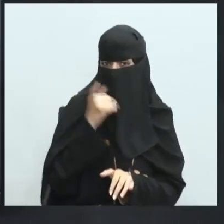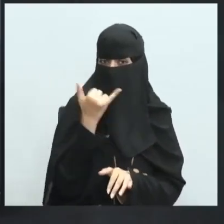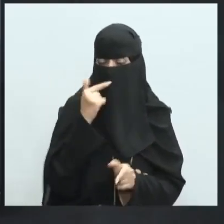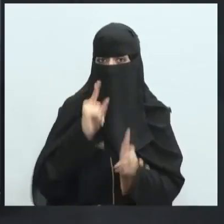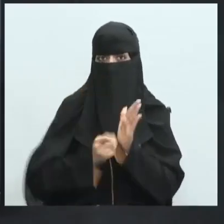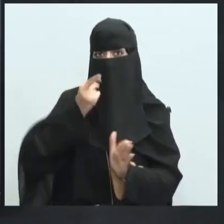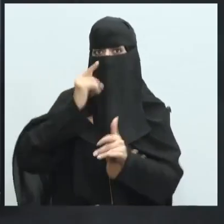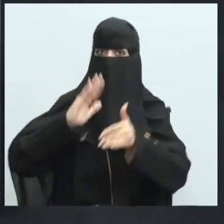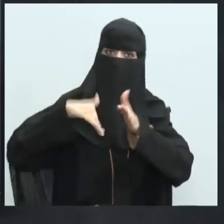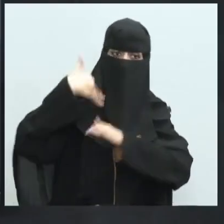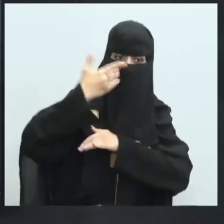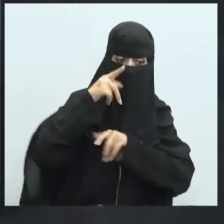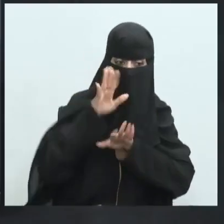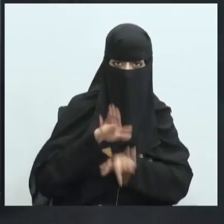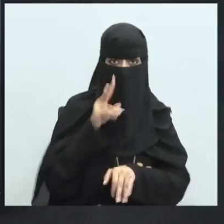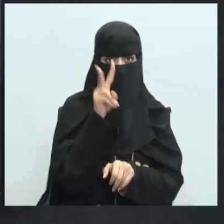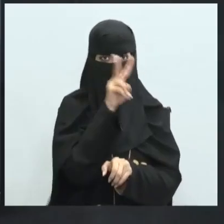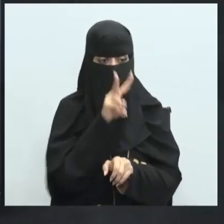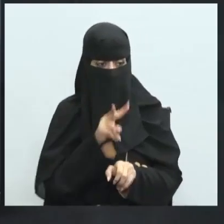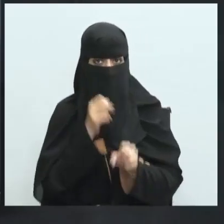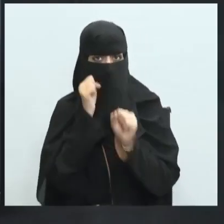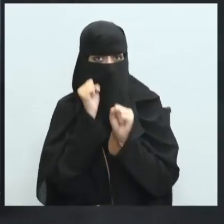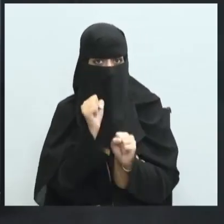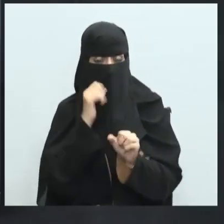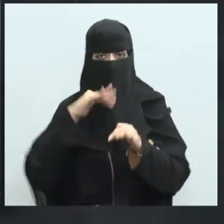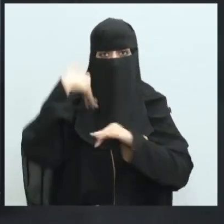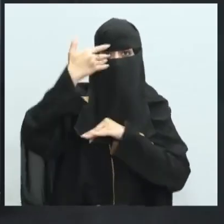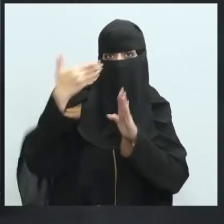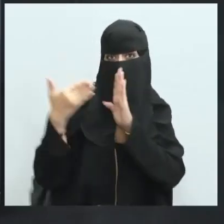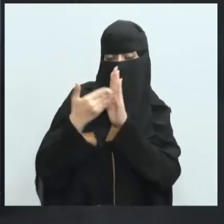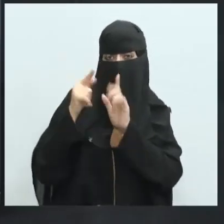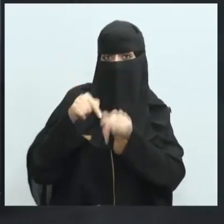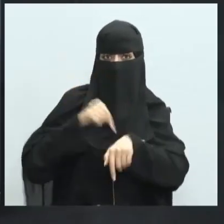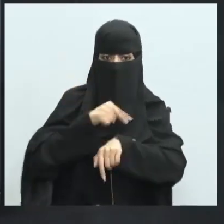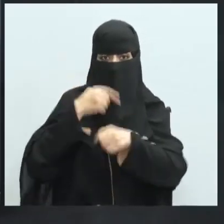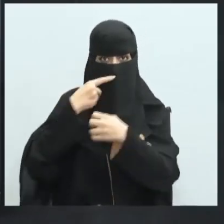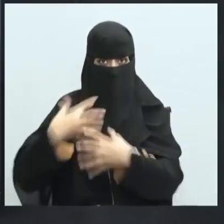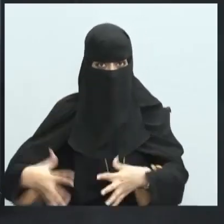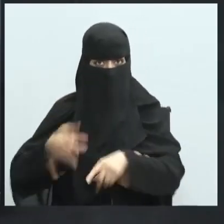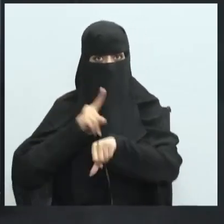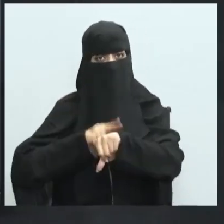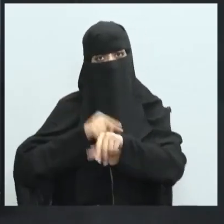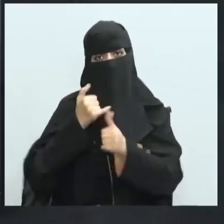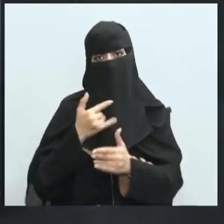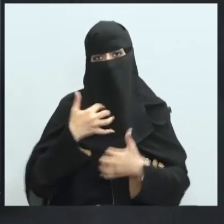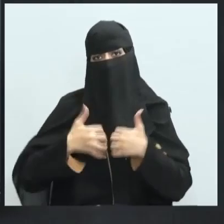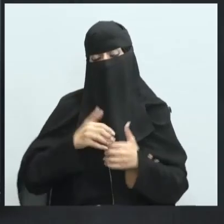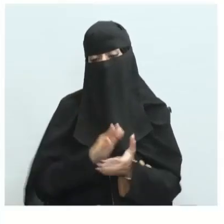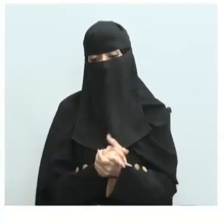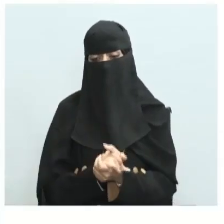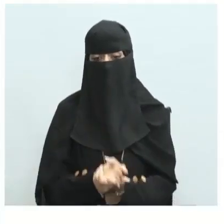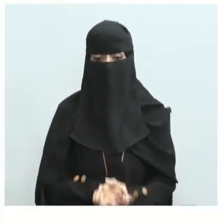ان كان تعذر عليك او صعب عليك بعض الاسئله ان تتركها في النهايه حتى لا يذهب عليك الوقت دون ان